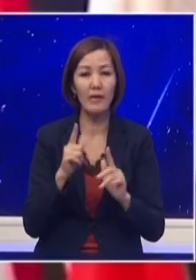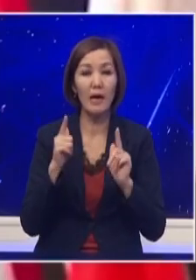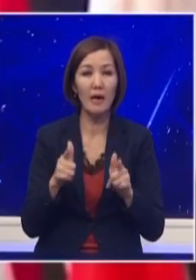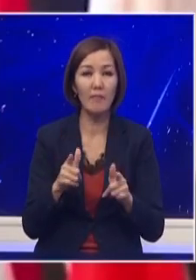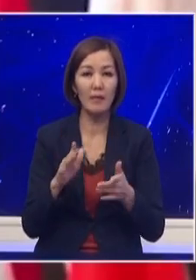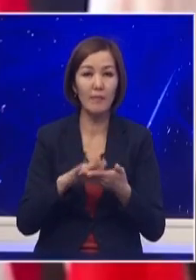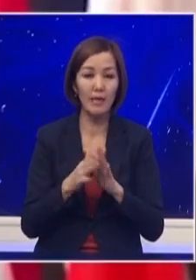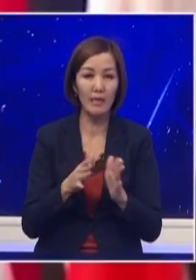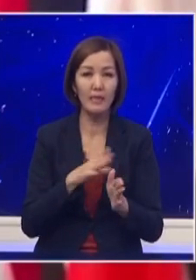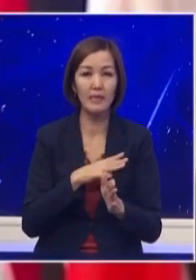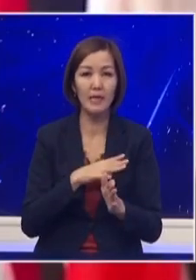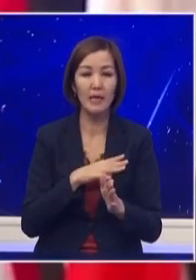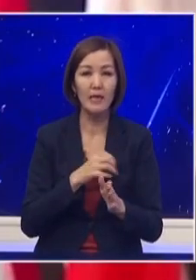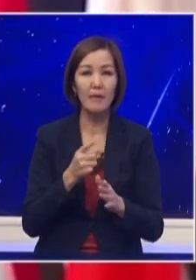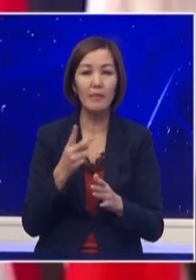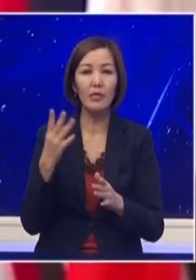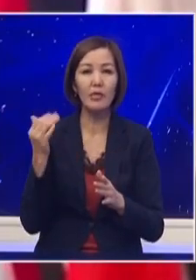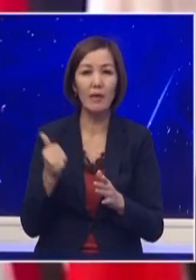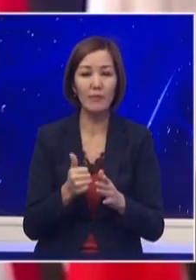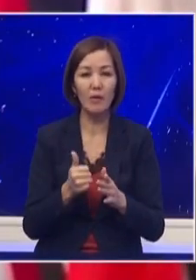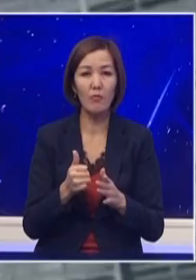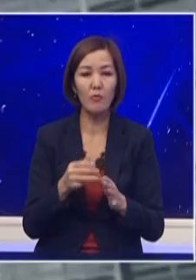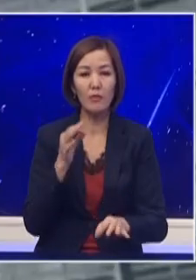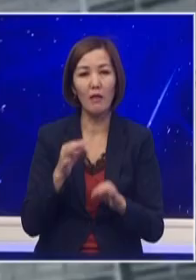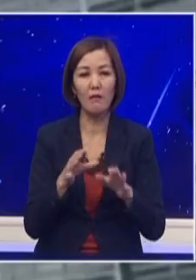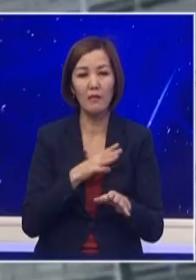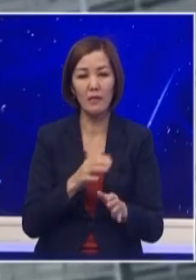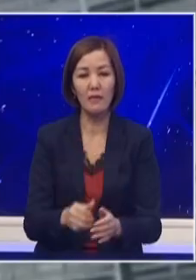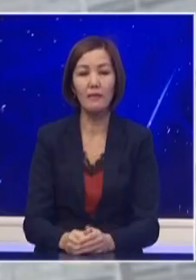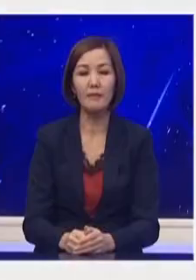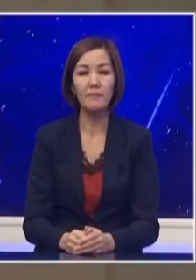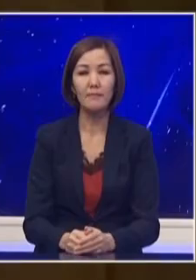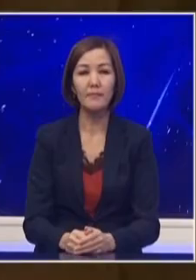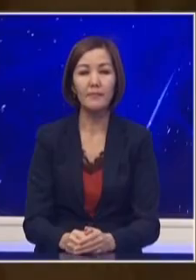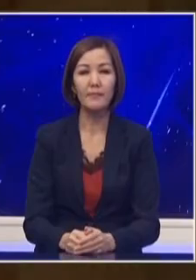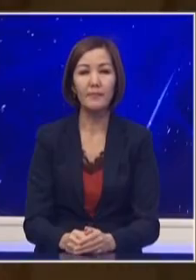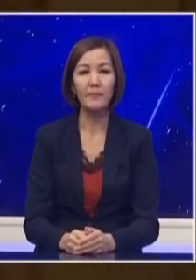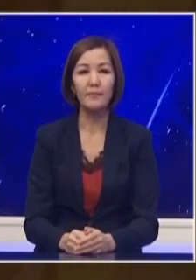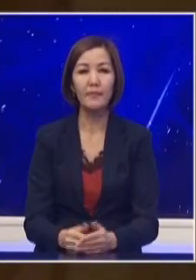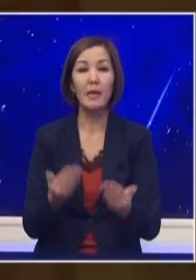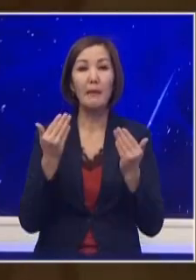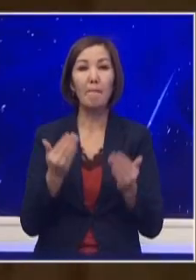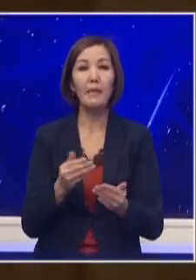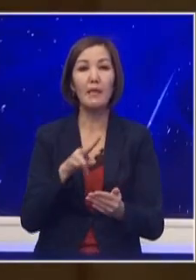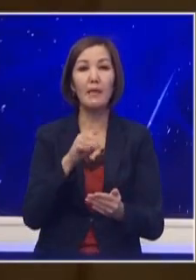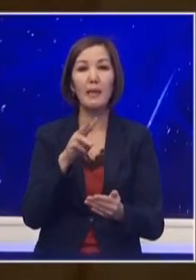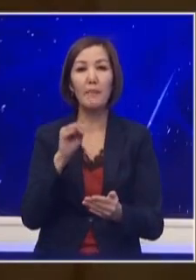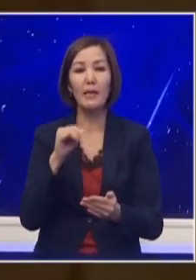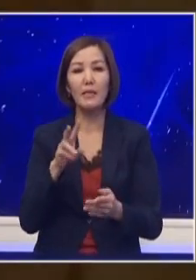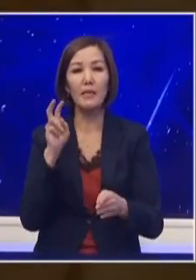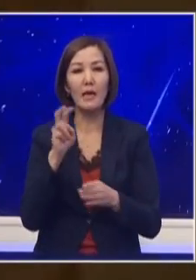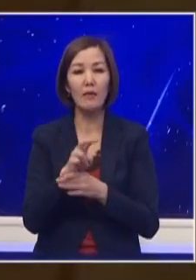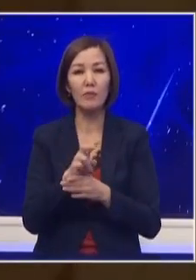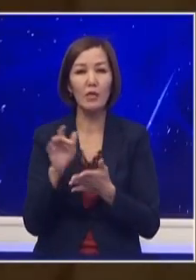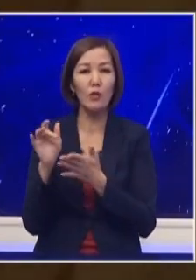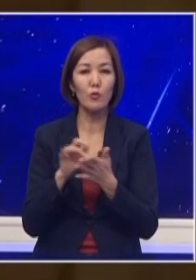қабылдаған. Айта кетейік, бұл мәселе бірнеше апта бойы қызу талқыға салынған. Биыл Лапландияға ағылып жатқан